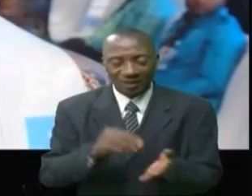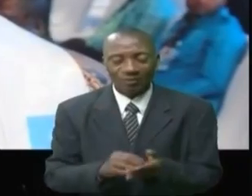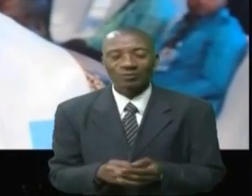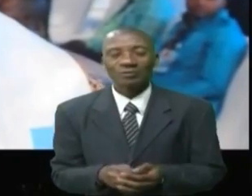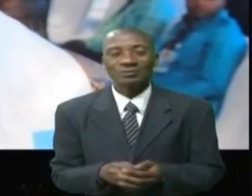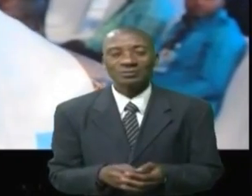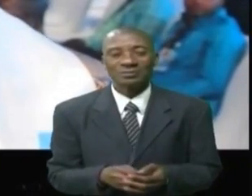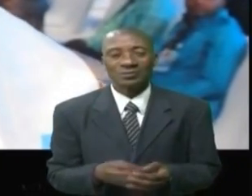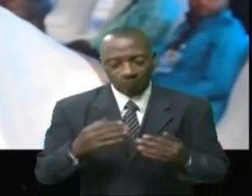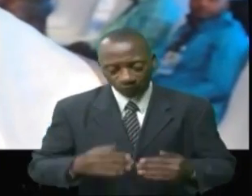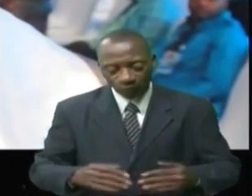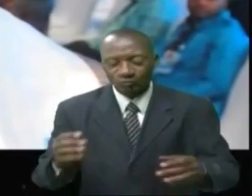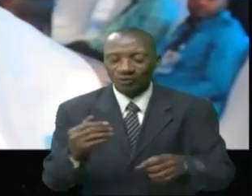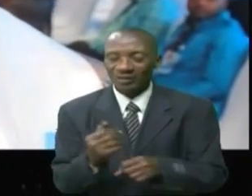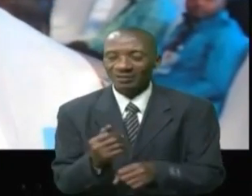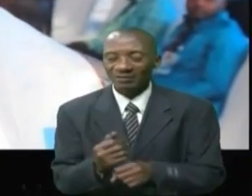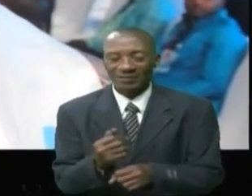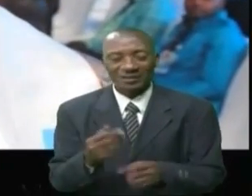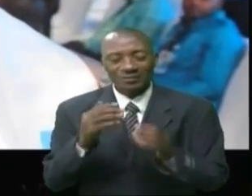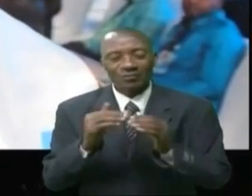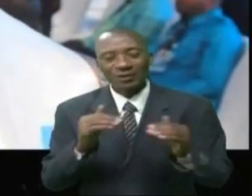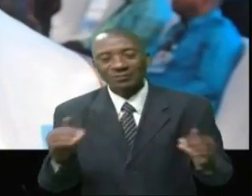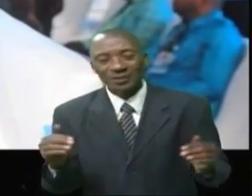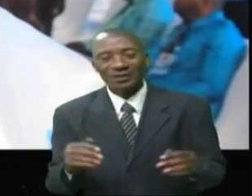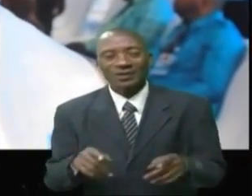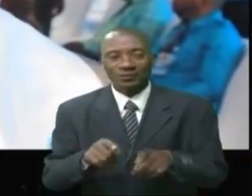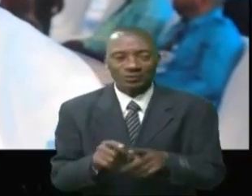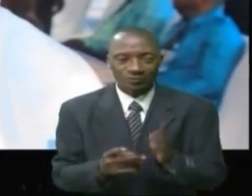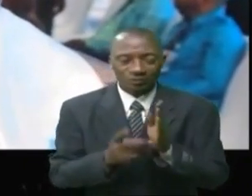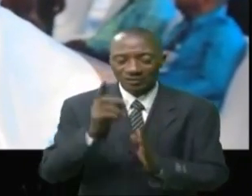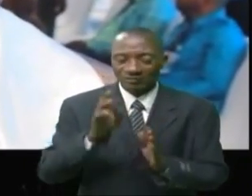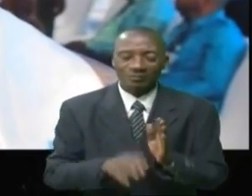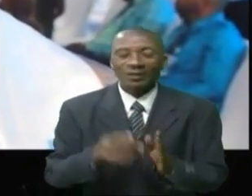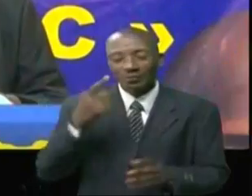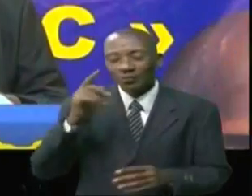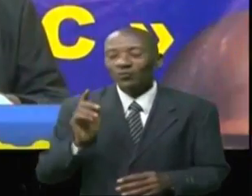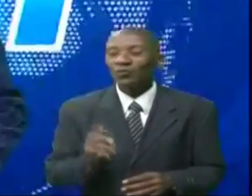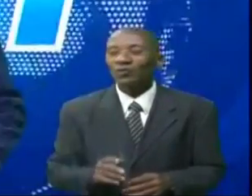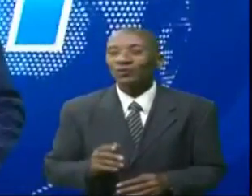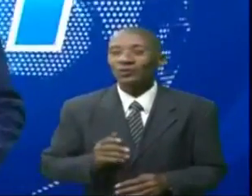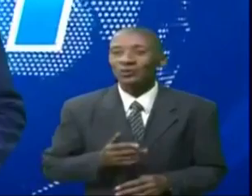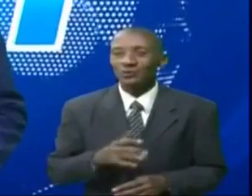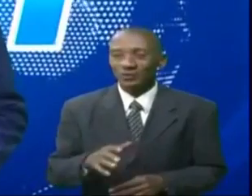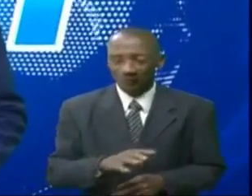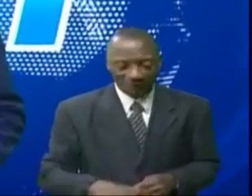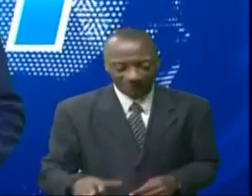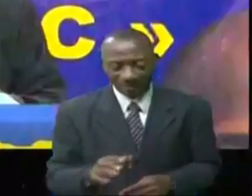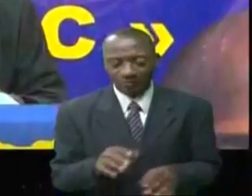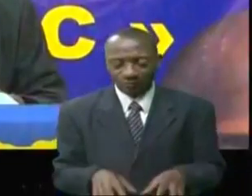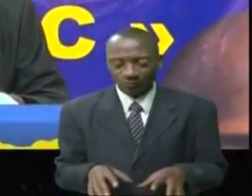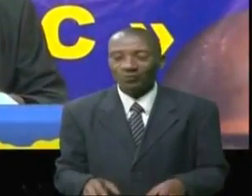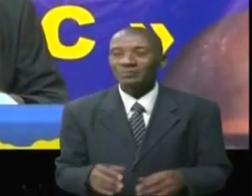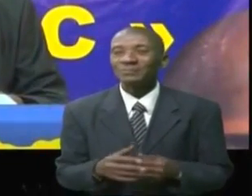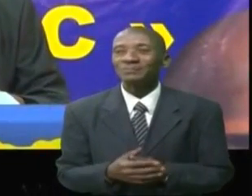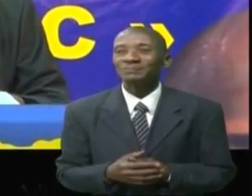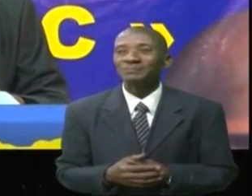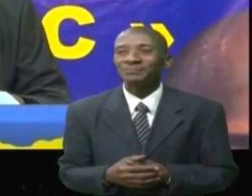dont nous sommes venus à valider la candidature à l'élection présidentielle. Nous désignons ce